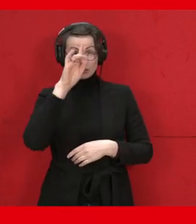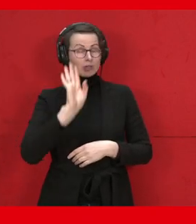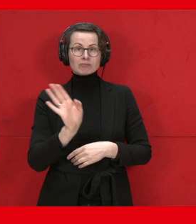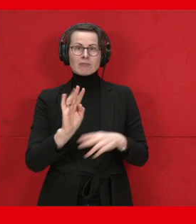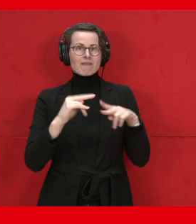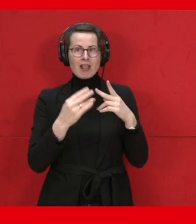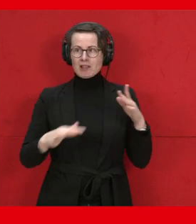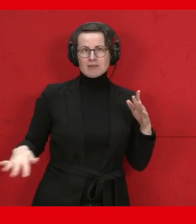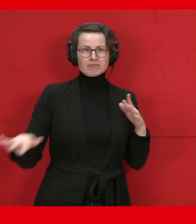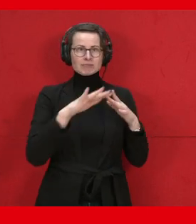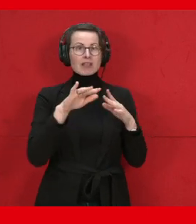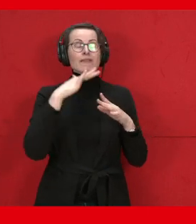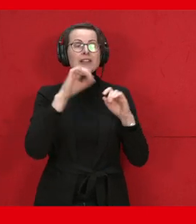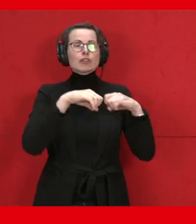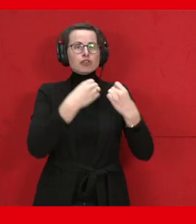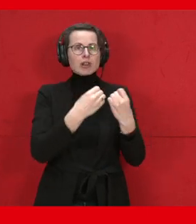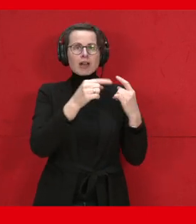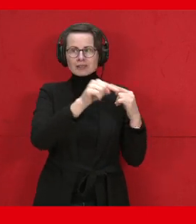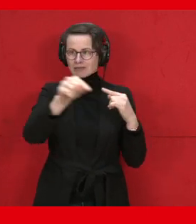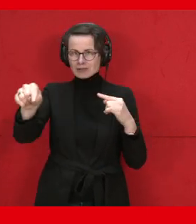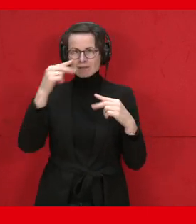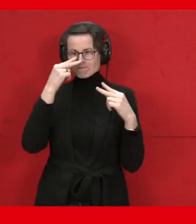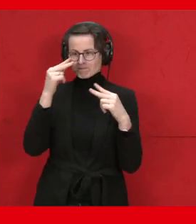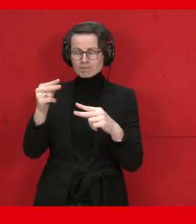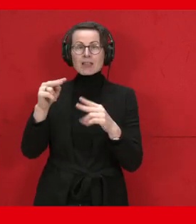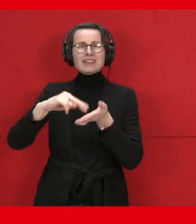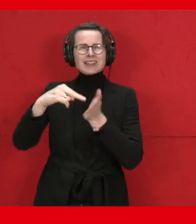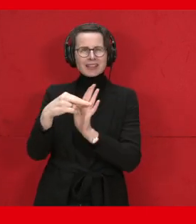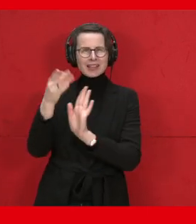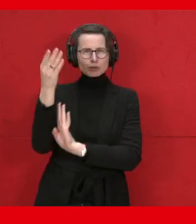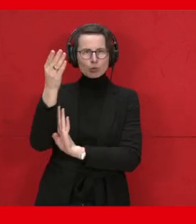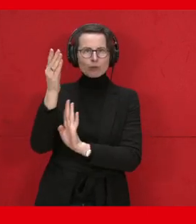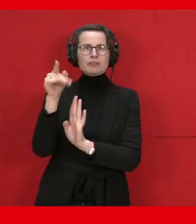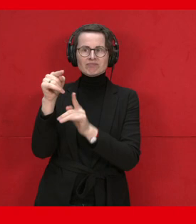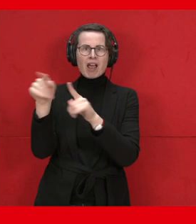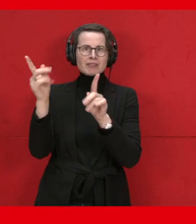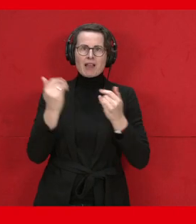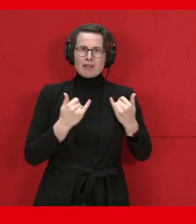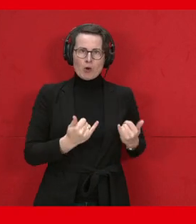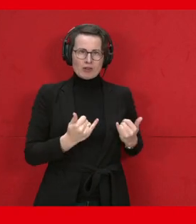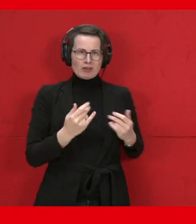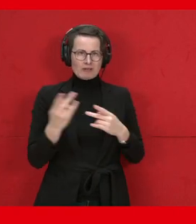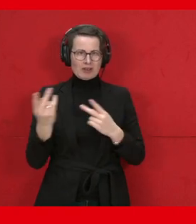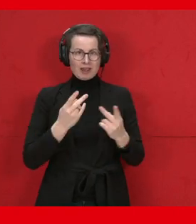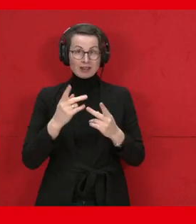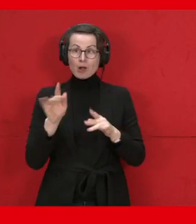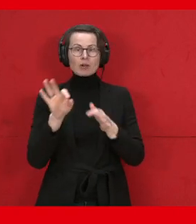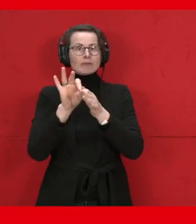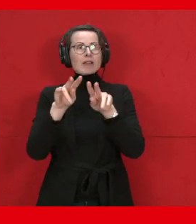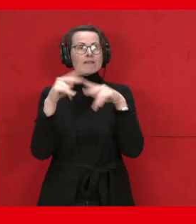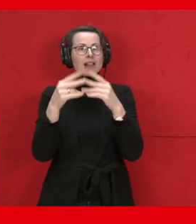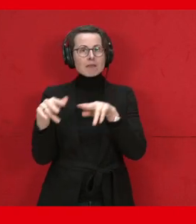Welt sehen, dass sich die Technologien der Zukunft ändern werden. Und da geht es eben auch um die Weltmärkte, auf denen